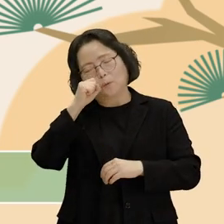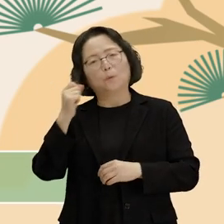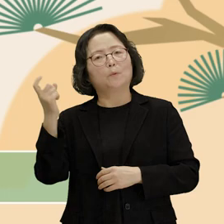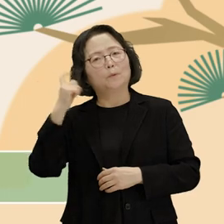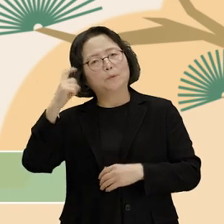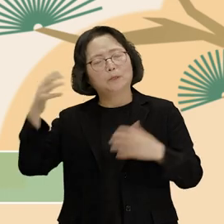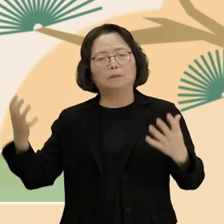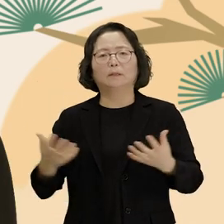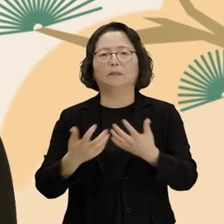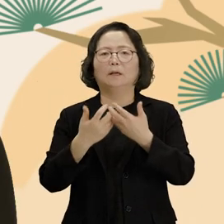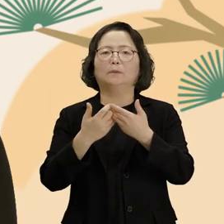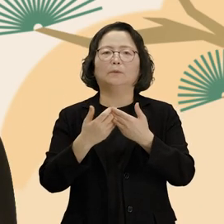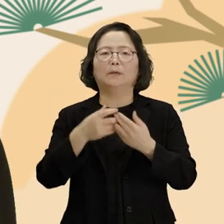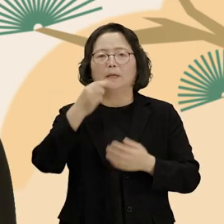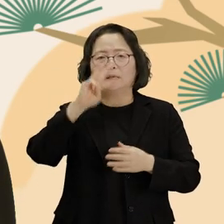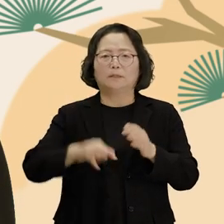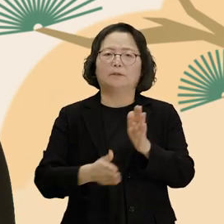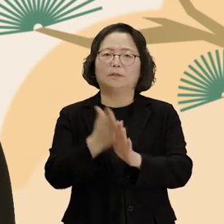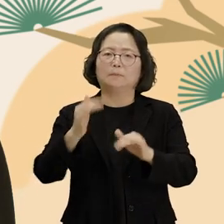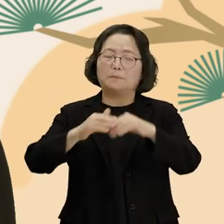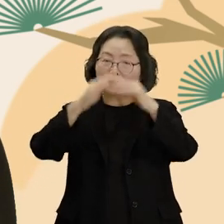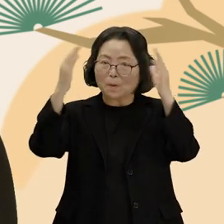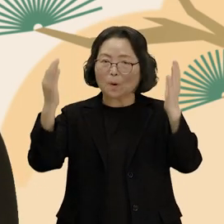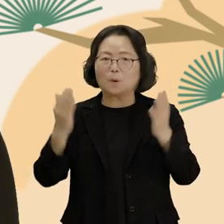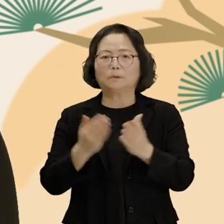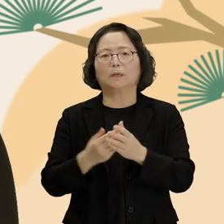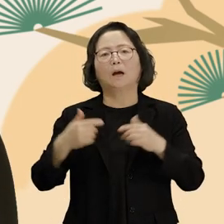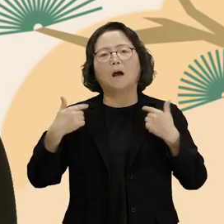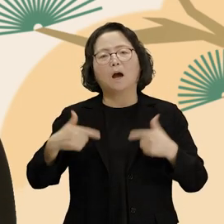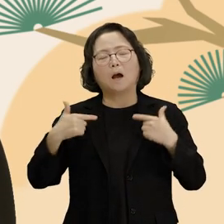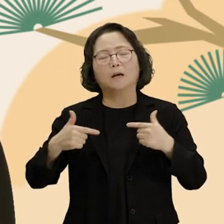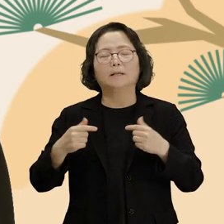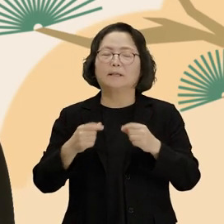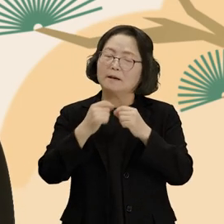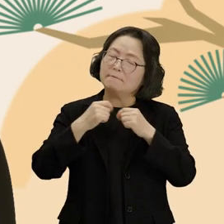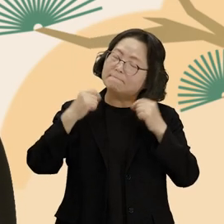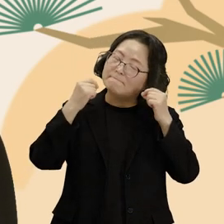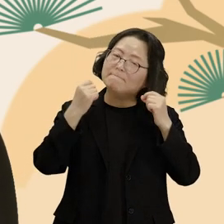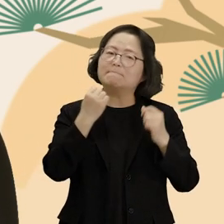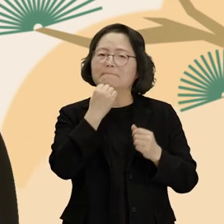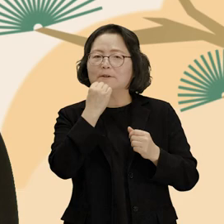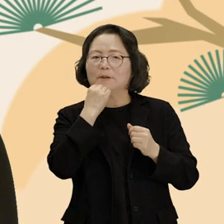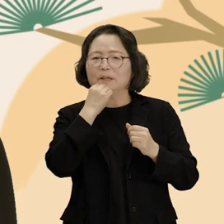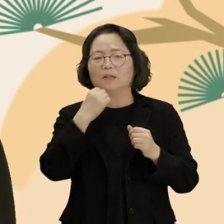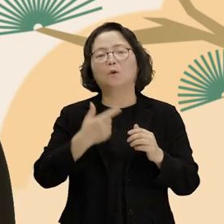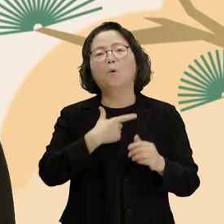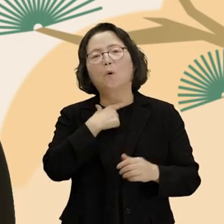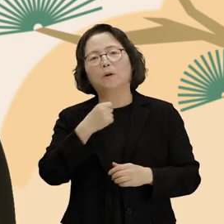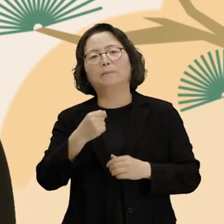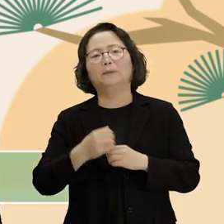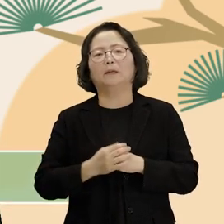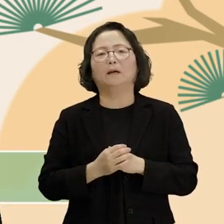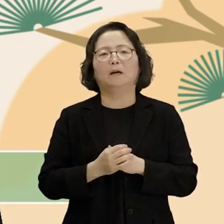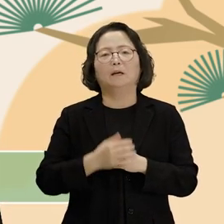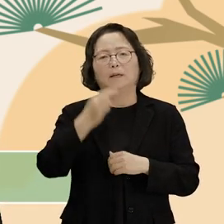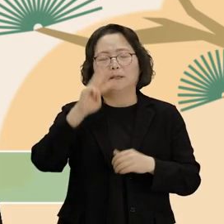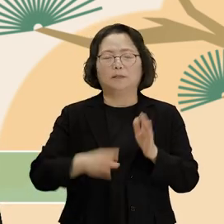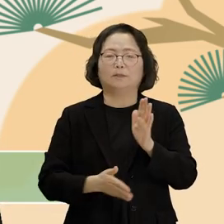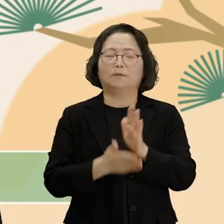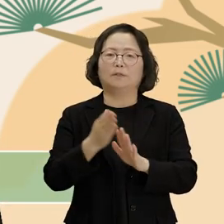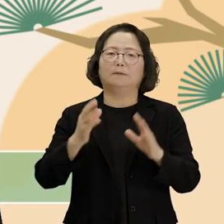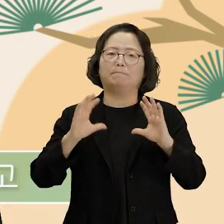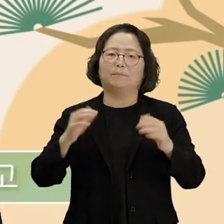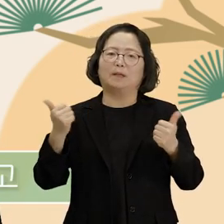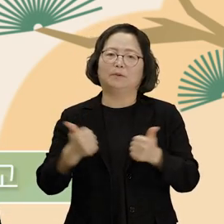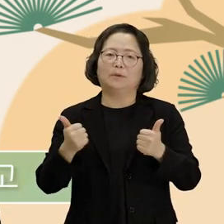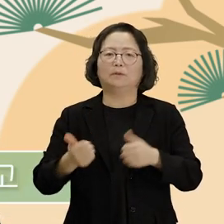소식이 가득하고 이천 시민 모두가 늘 웃음이 함께 하시기를 소망합니다. 이천시